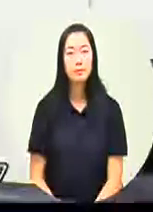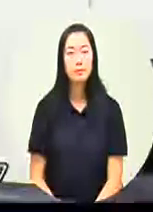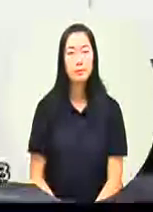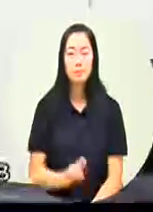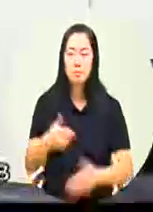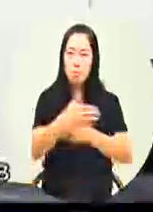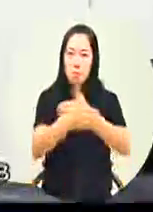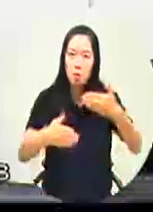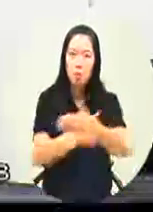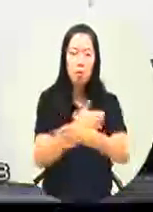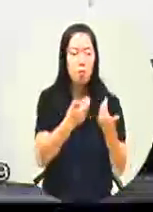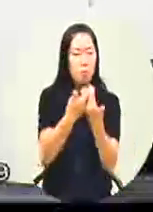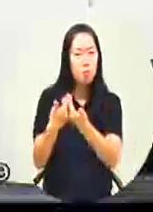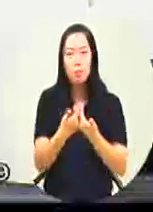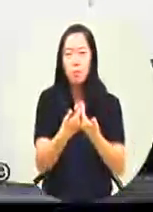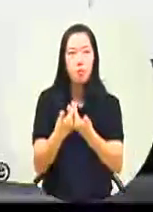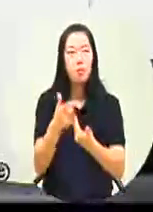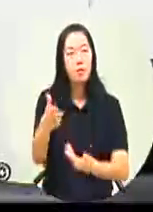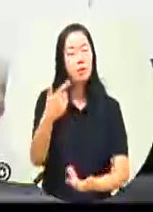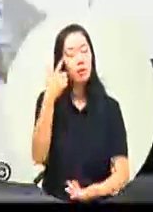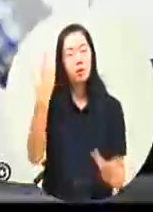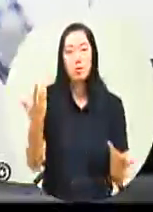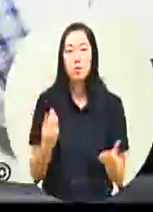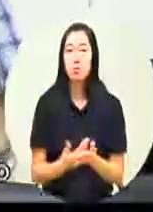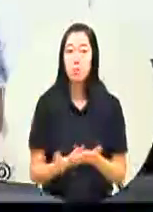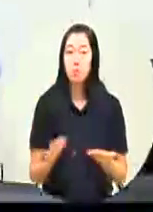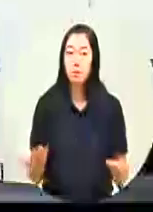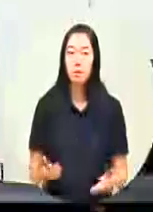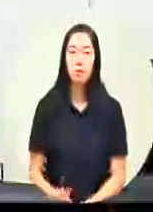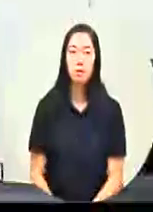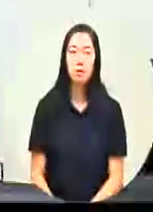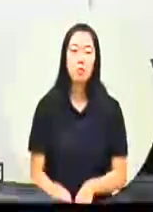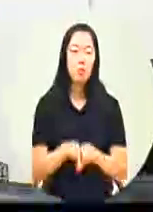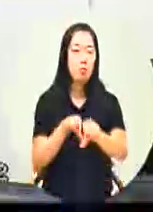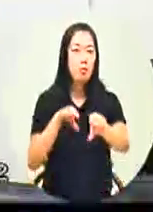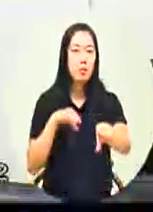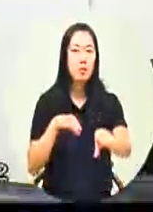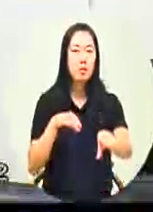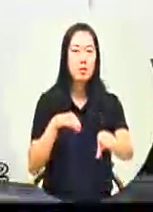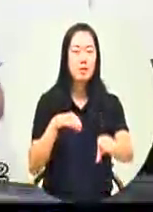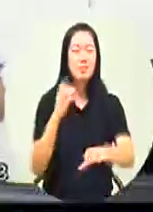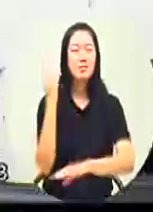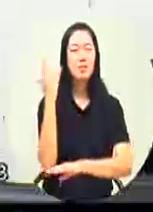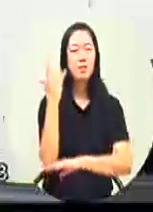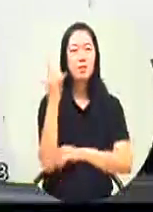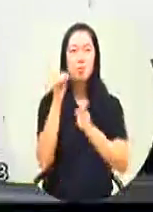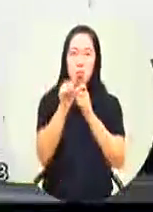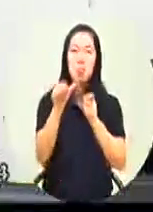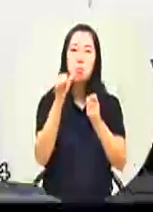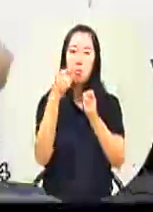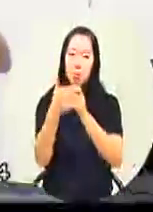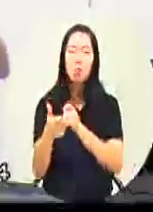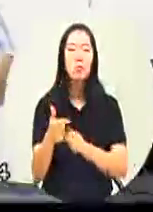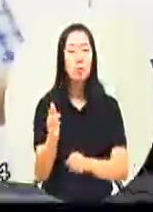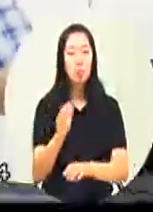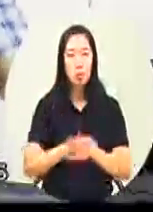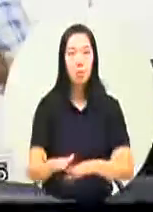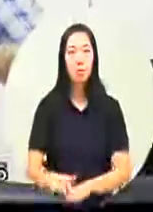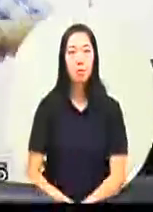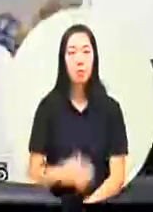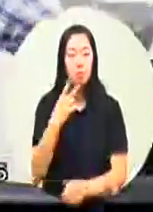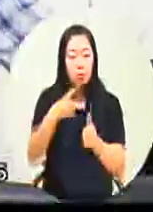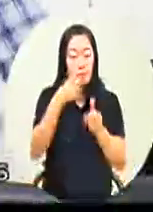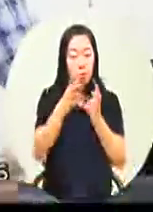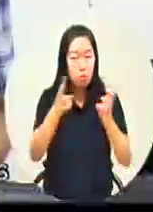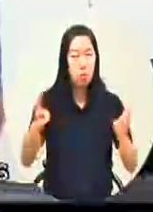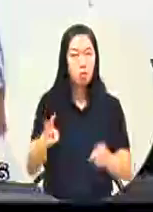交通最绵密的时间就完蛋了。塞，至少嘛5分钟。你如果第二线